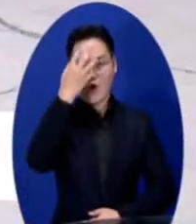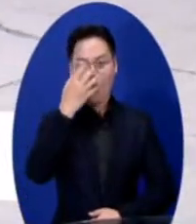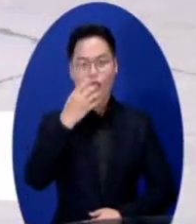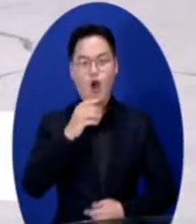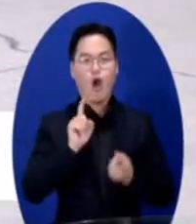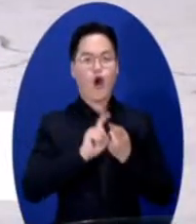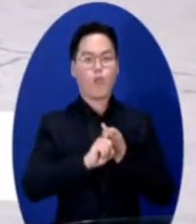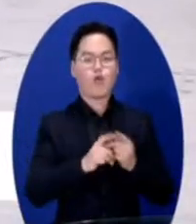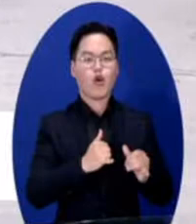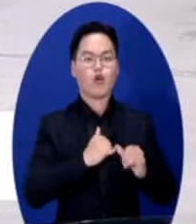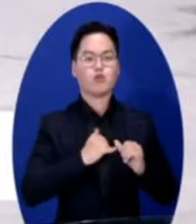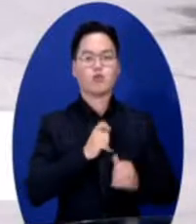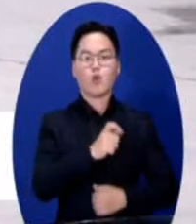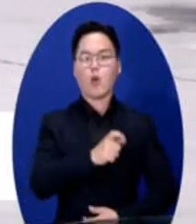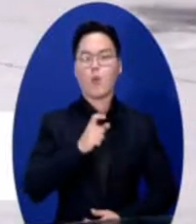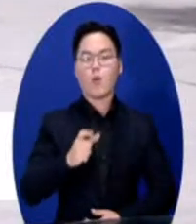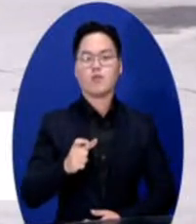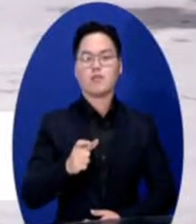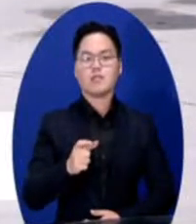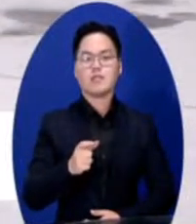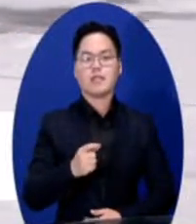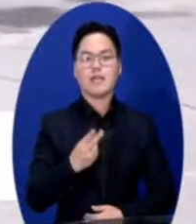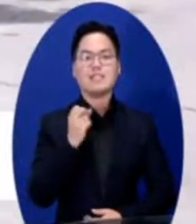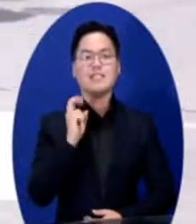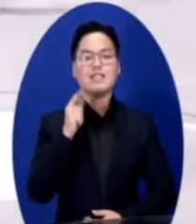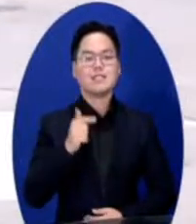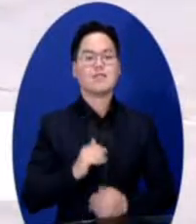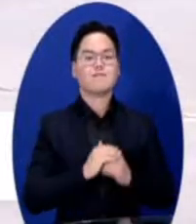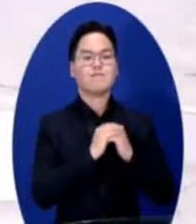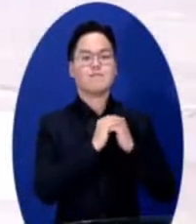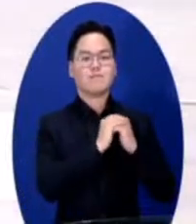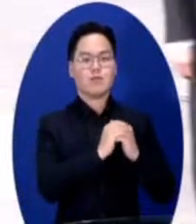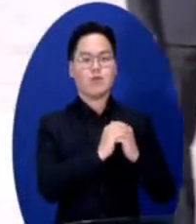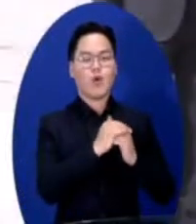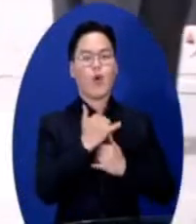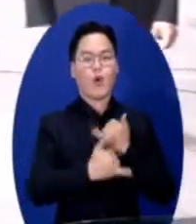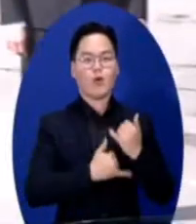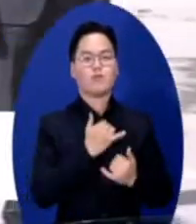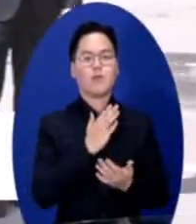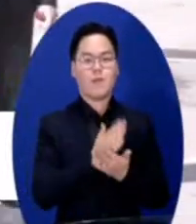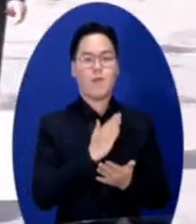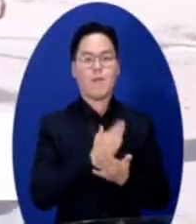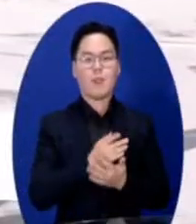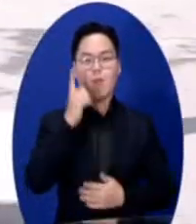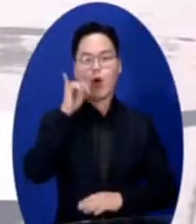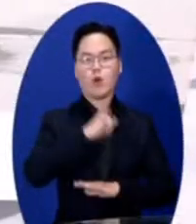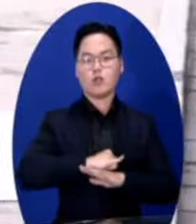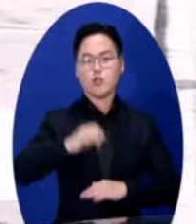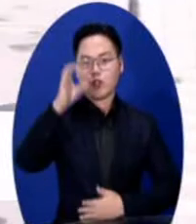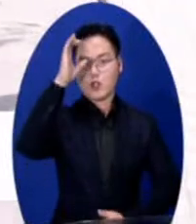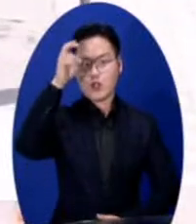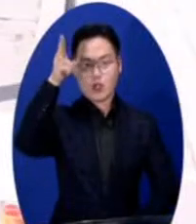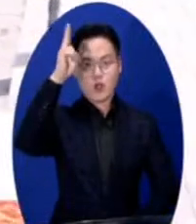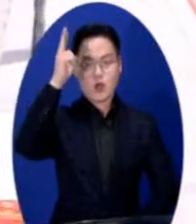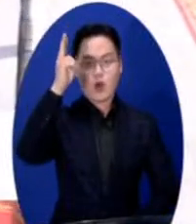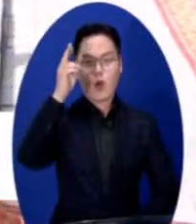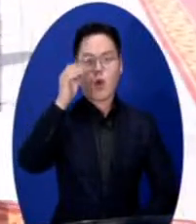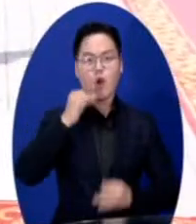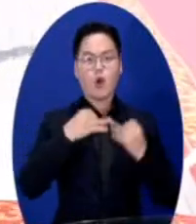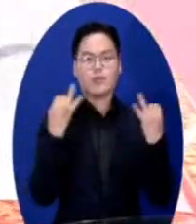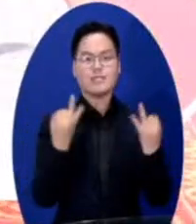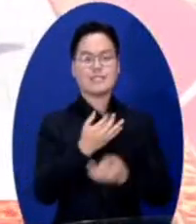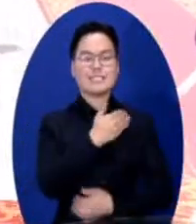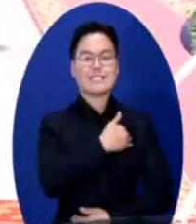сэрэг тэлмэгтэстийн хөшөөнд цэцэг өргөж хүндэтгэл үзүүлдэг уламжил тогтсон. За энэ удаа Монгол улсын ерөнхийлөгч Баттулга улсын хурлын